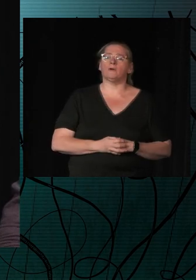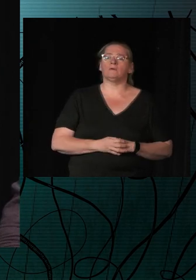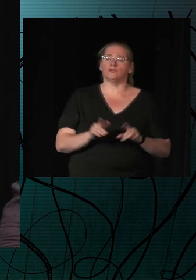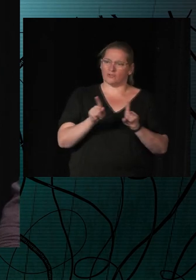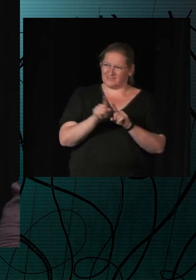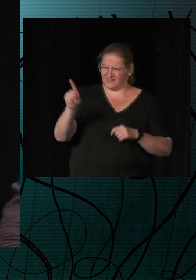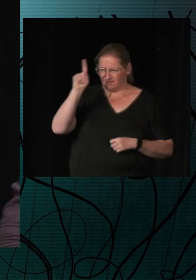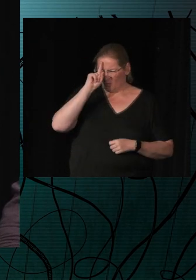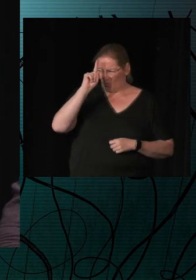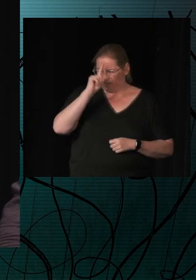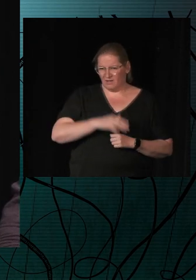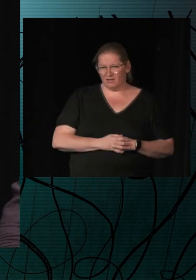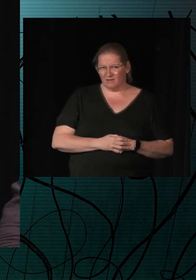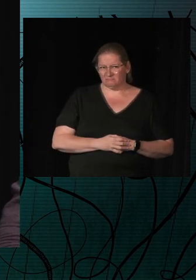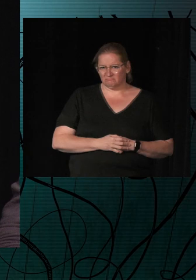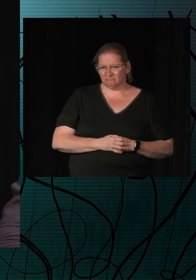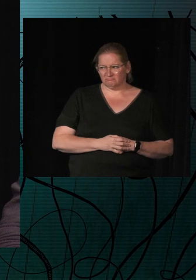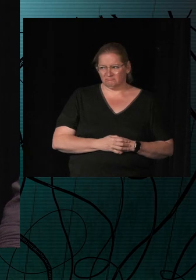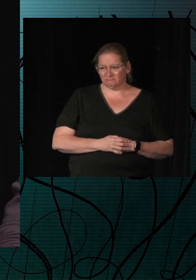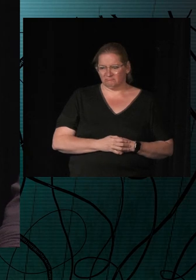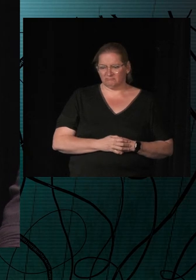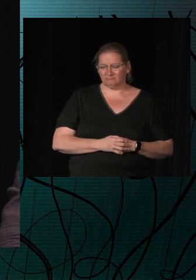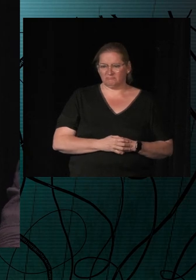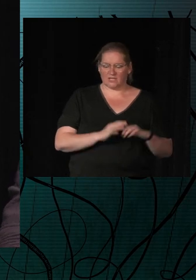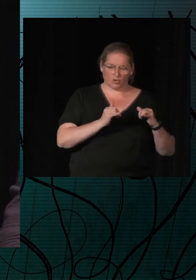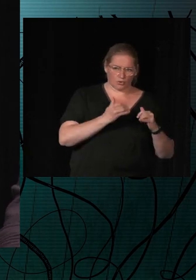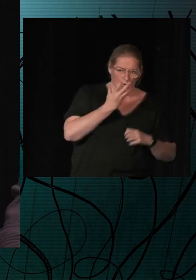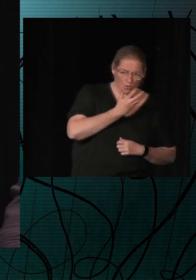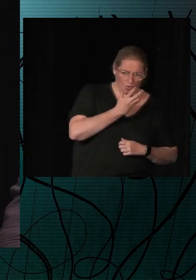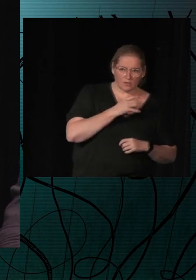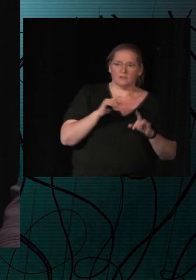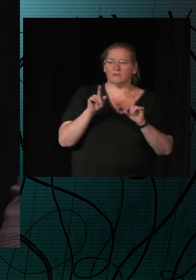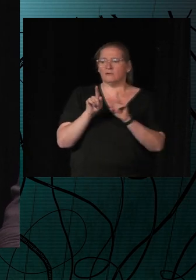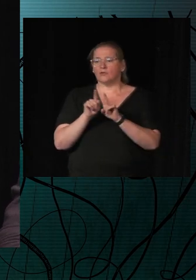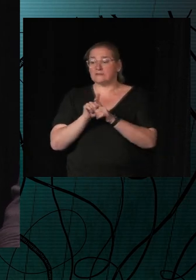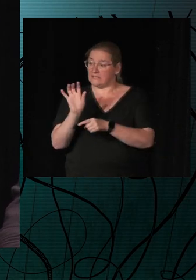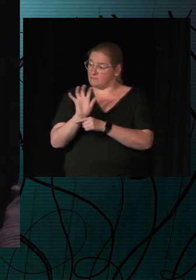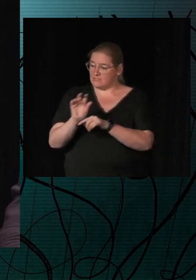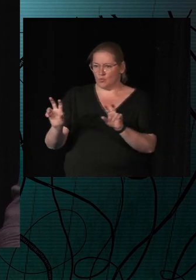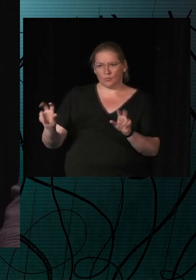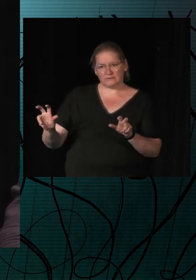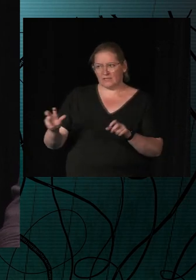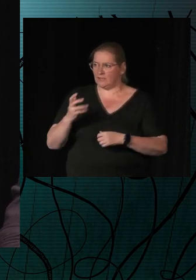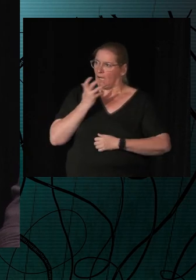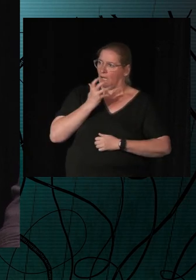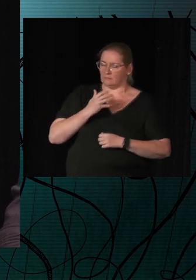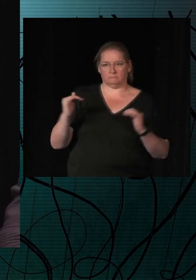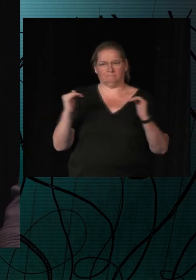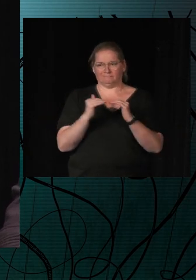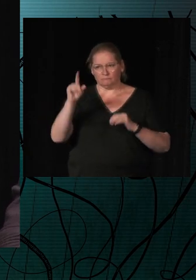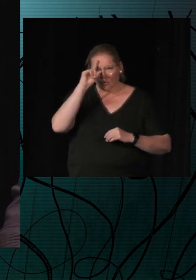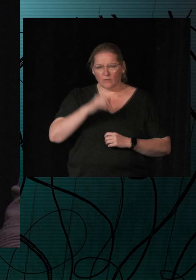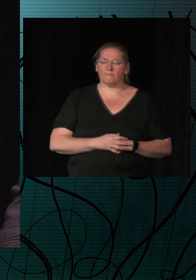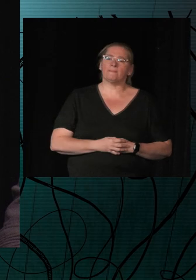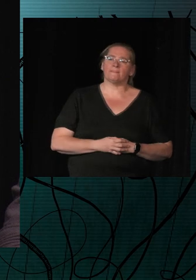mettre semble-t-il sur un pied d'égalité euh des jeux d'horreur et des fictions herrifiques comme des émissions télé alors en fait